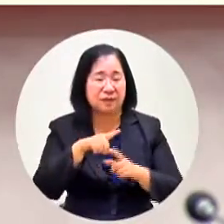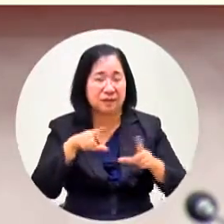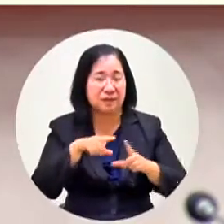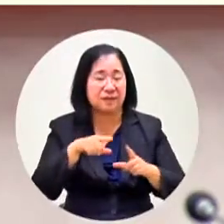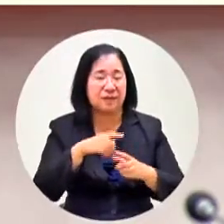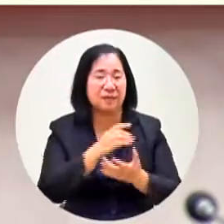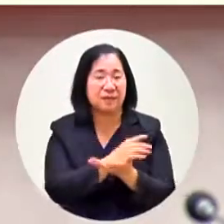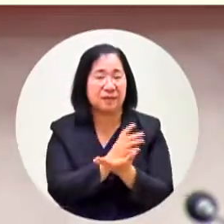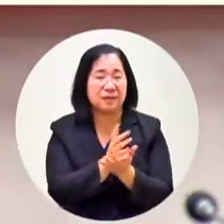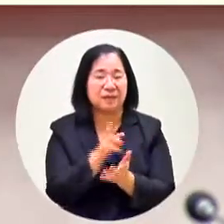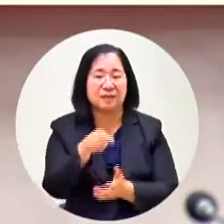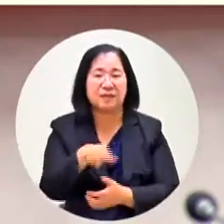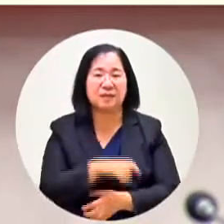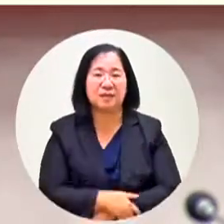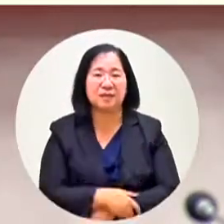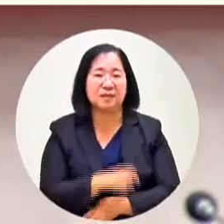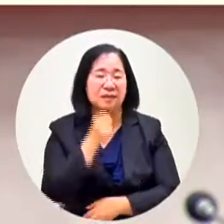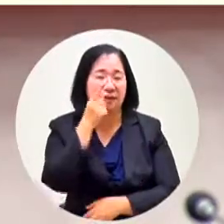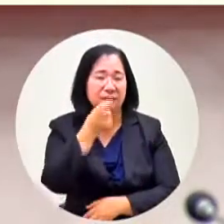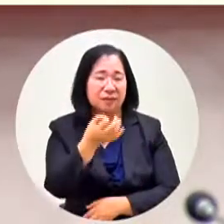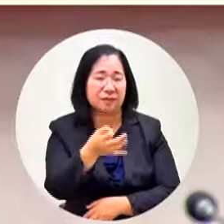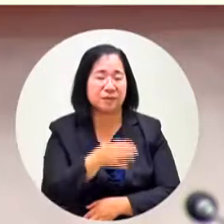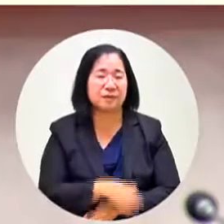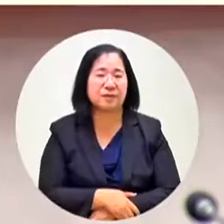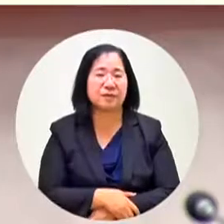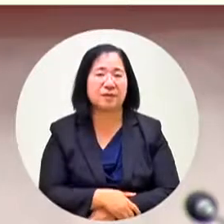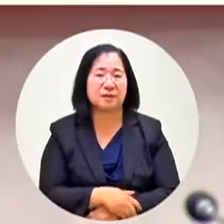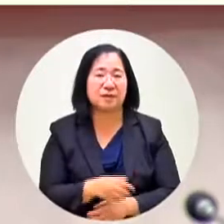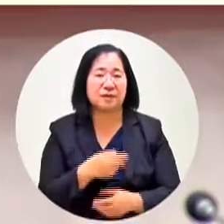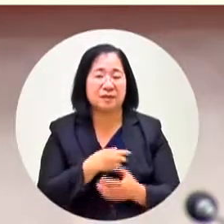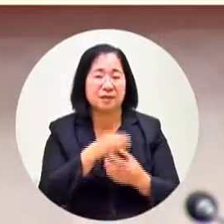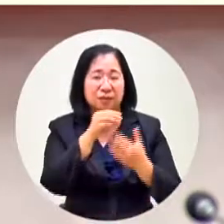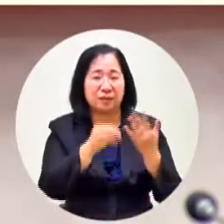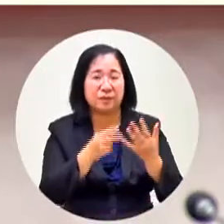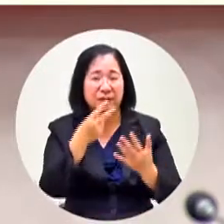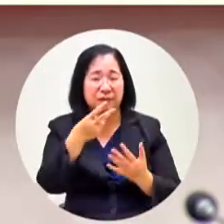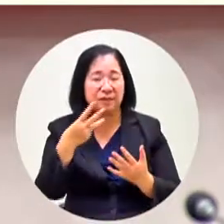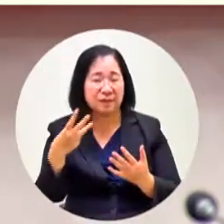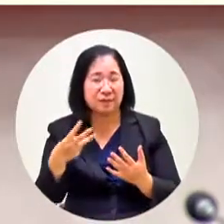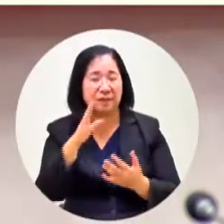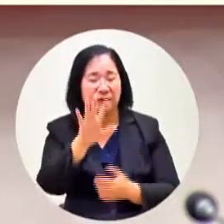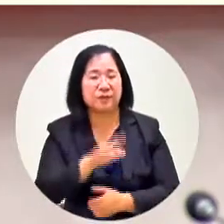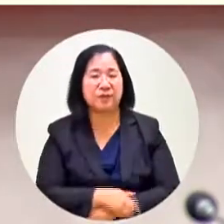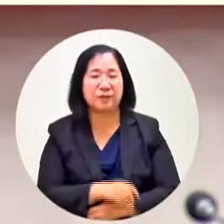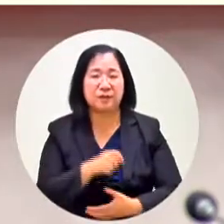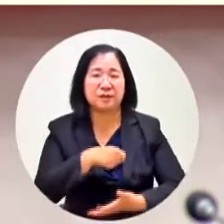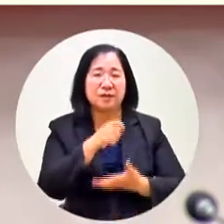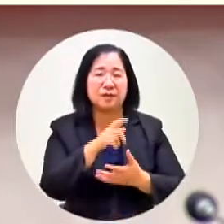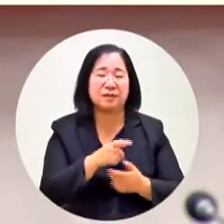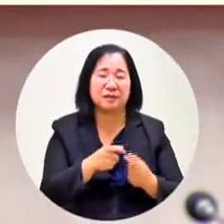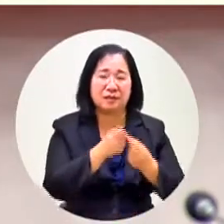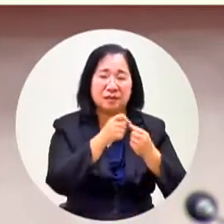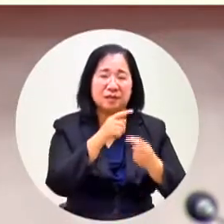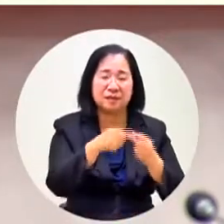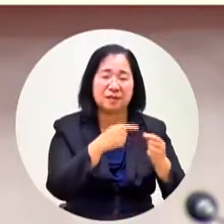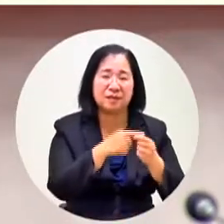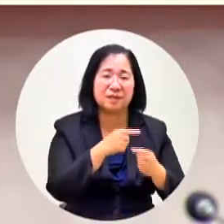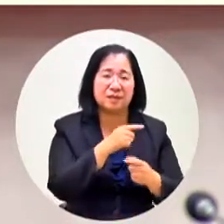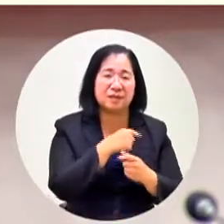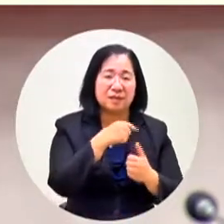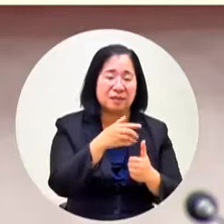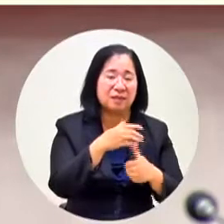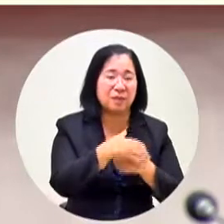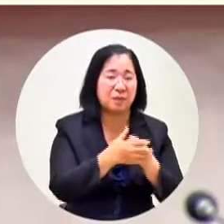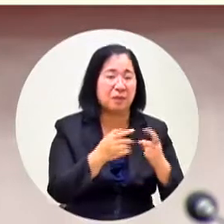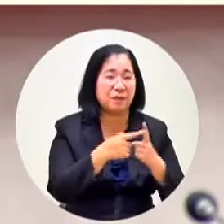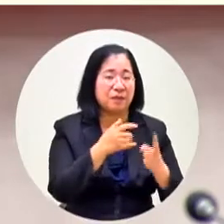证件，我们也希望，我们这些幼保人员对你是寄予很大的期待了哈。那所以，我们这个教育